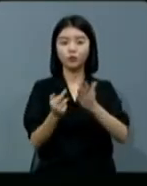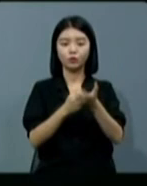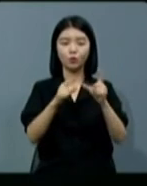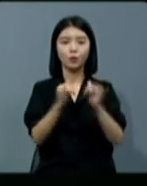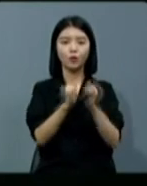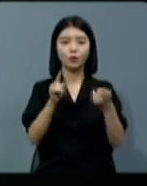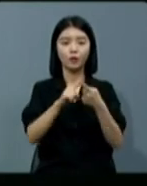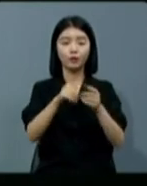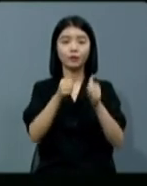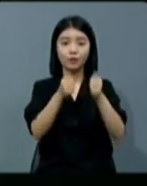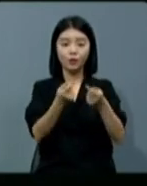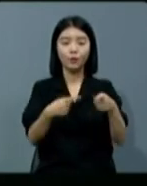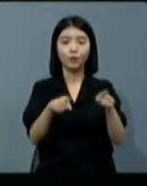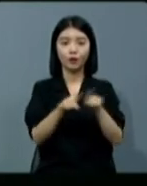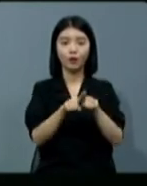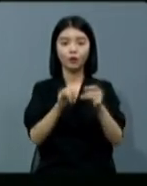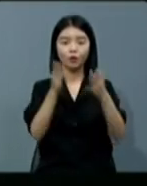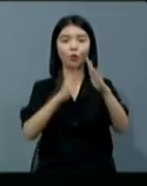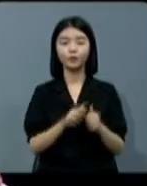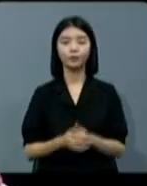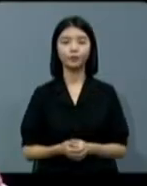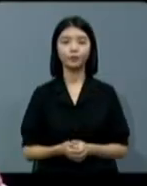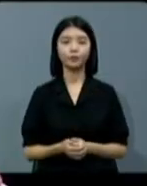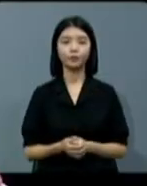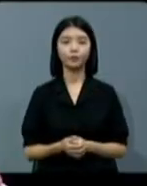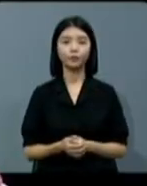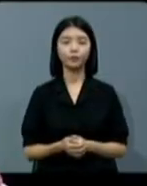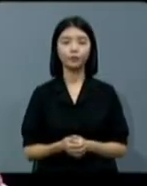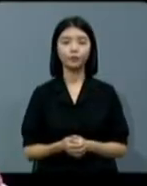대한 인사와 함께 제주 지역 공약을 들어보겠습니다.